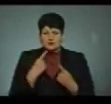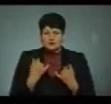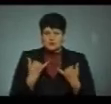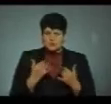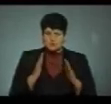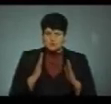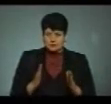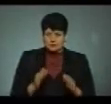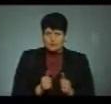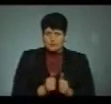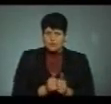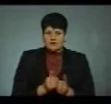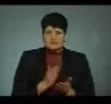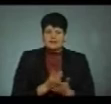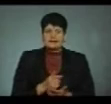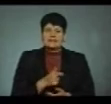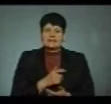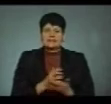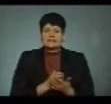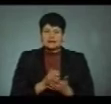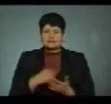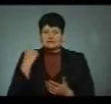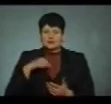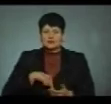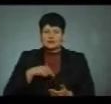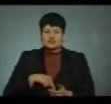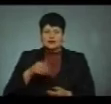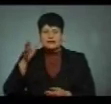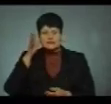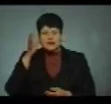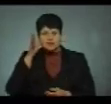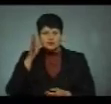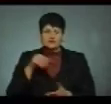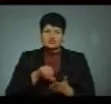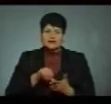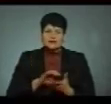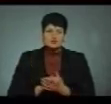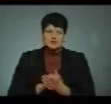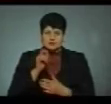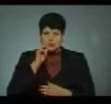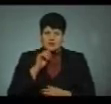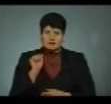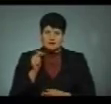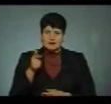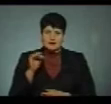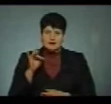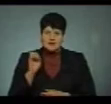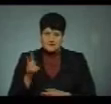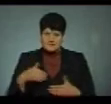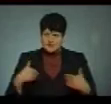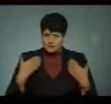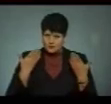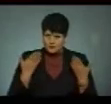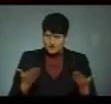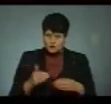сьогодні. Поряд зі мною кандидат психологічних наук, доцент НЕУ, член Соціологічної асоціації України Андрій Гірняк. Вітаю вас. Доброго